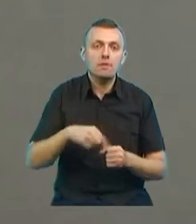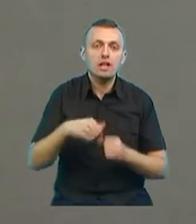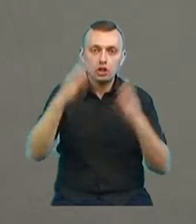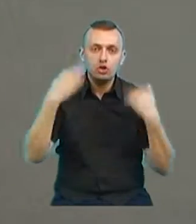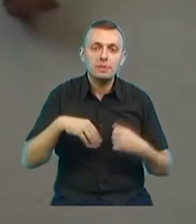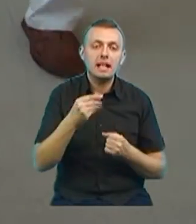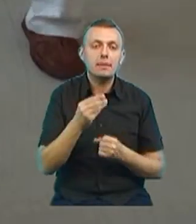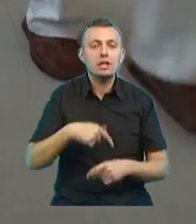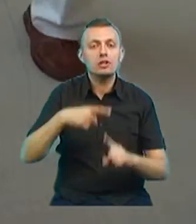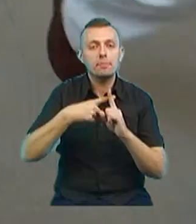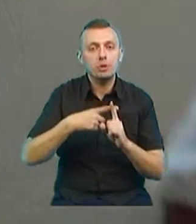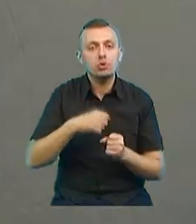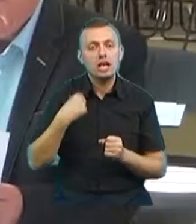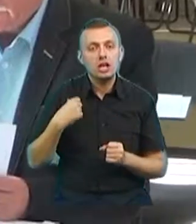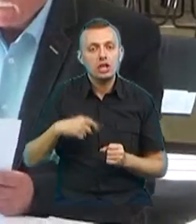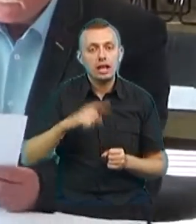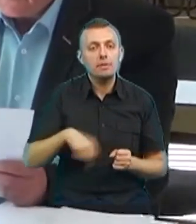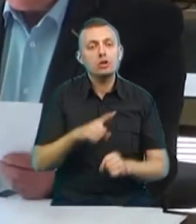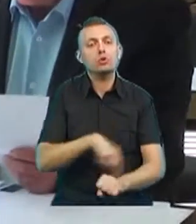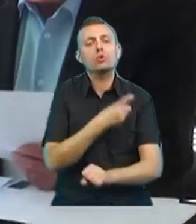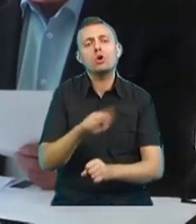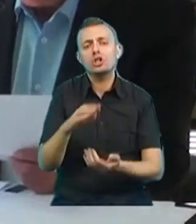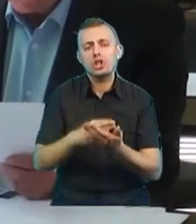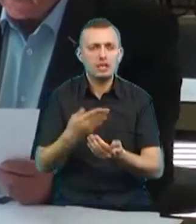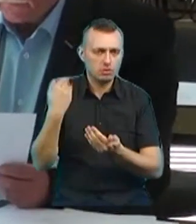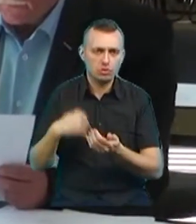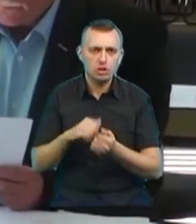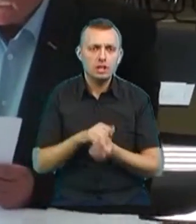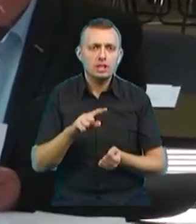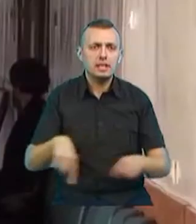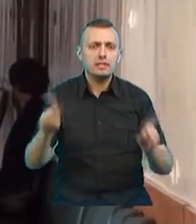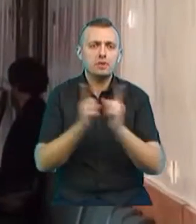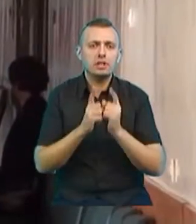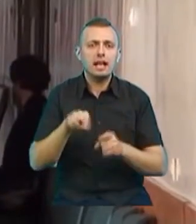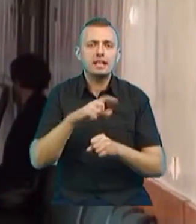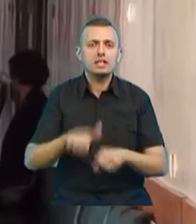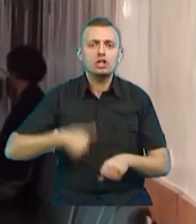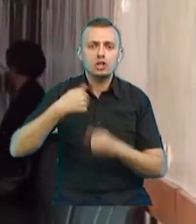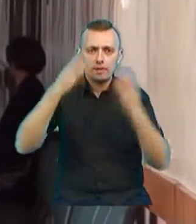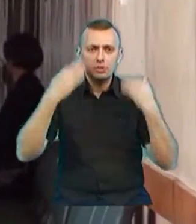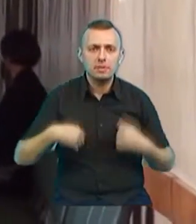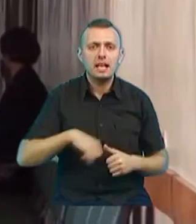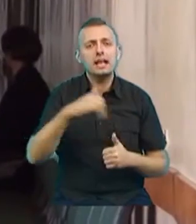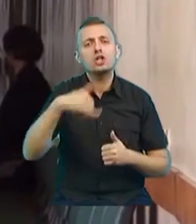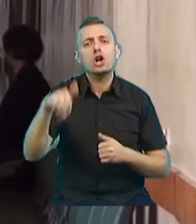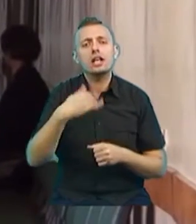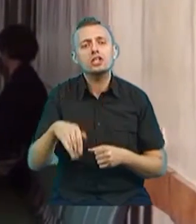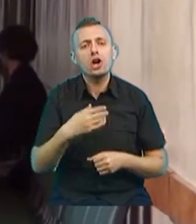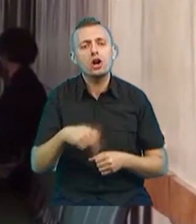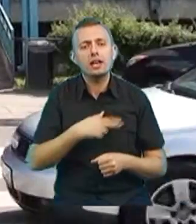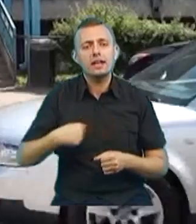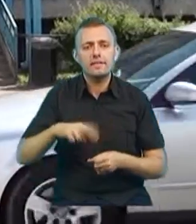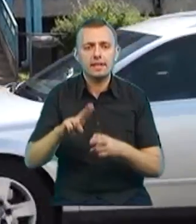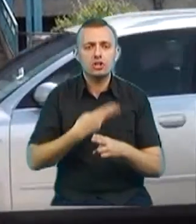trwa spotkanie komisji z prezesem szpitala. Takie spotkania weszły już na stałe do kalendarza powiatu. Na każdym z nich omawiana jest aktualna